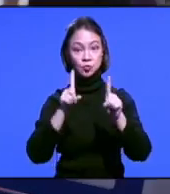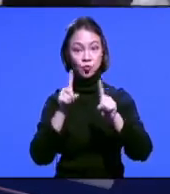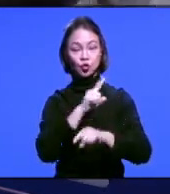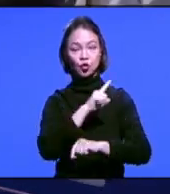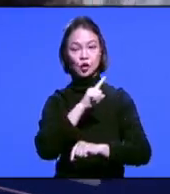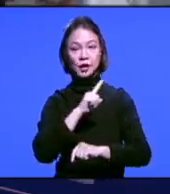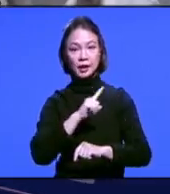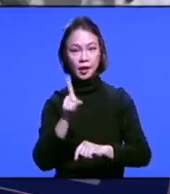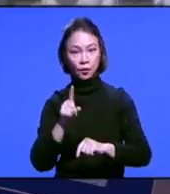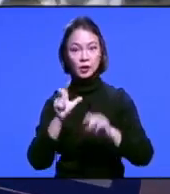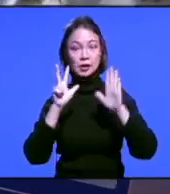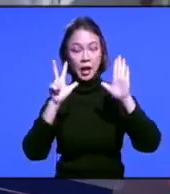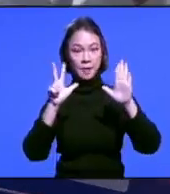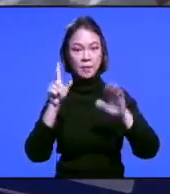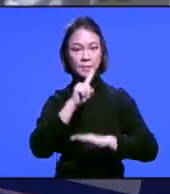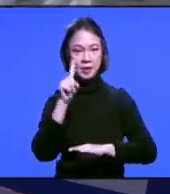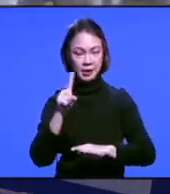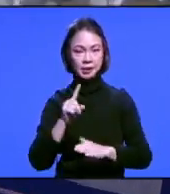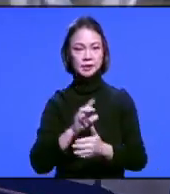artinya sekitar